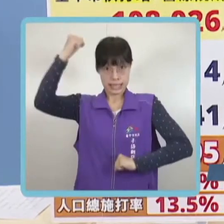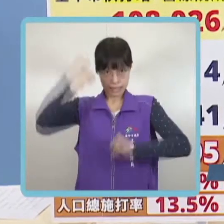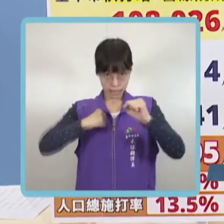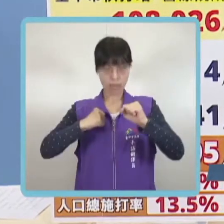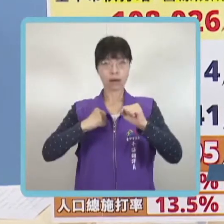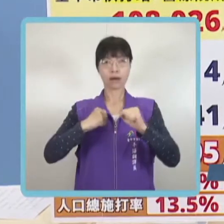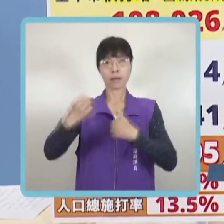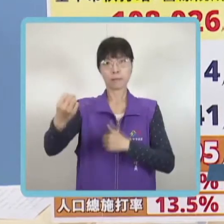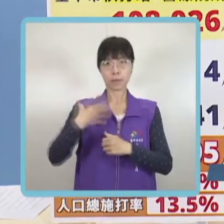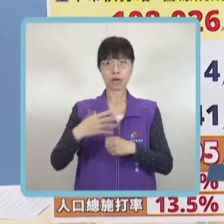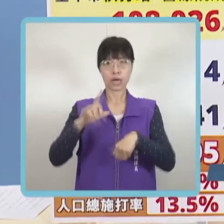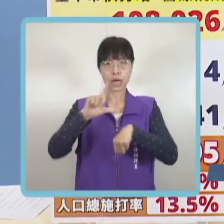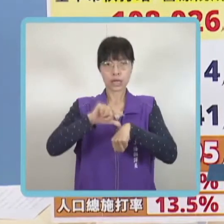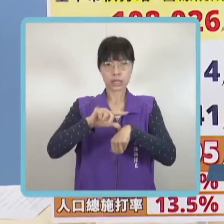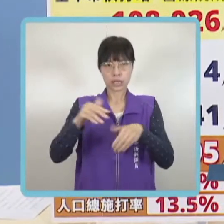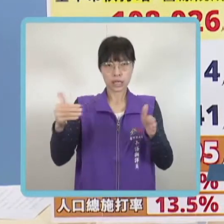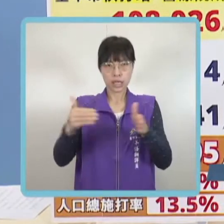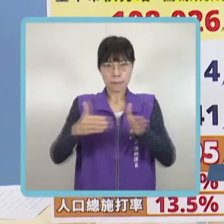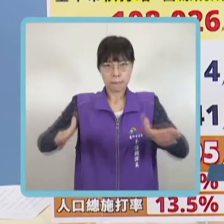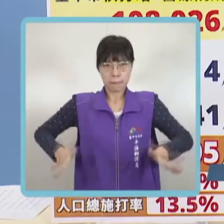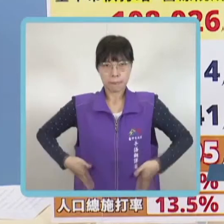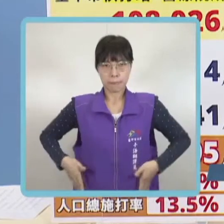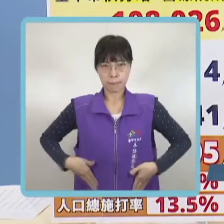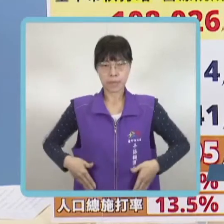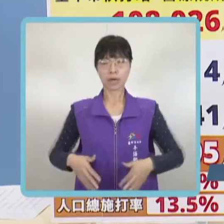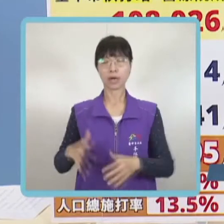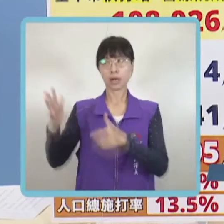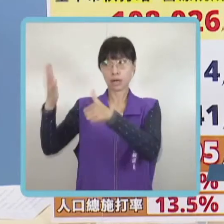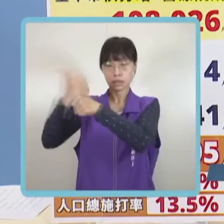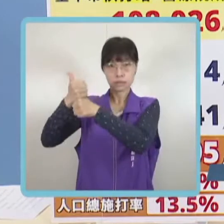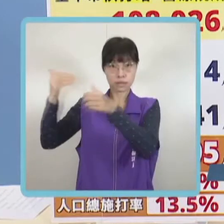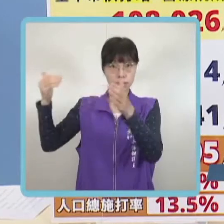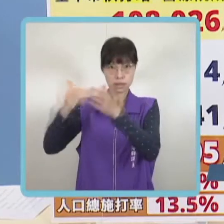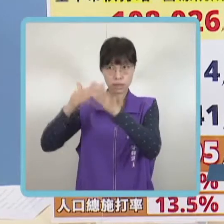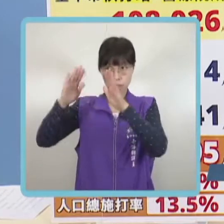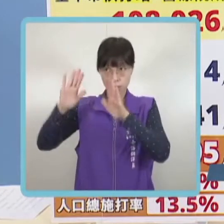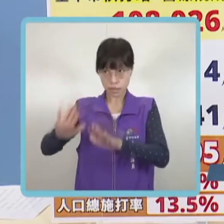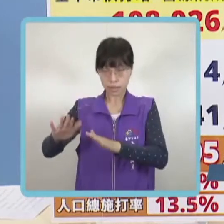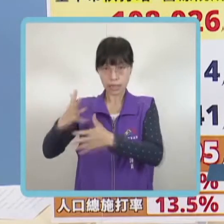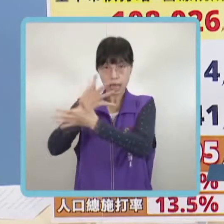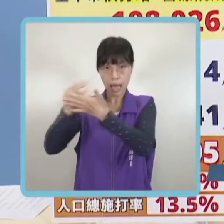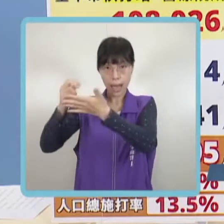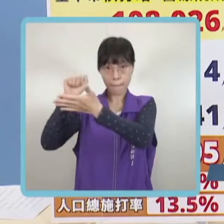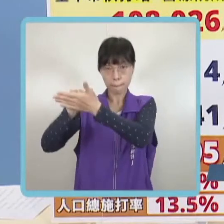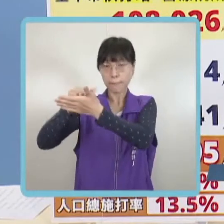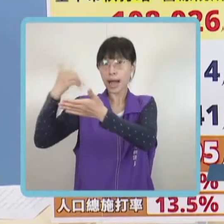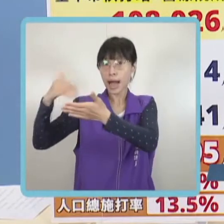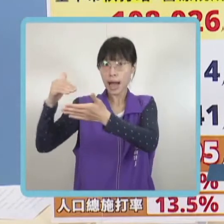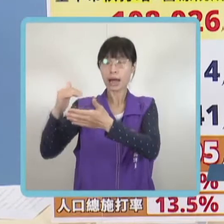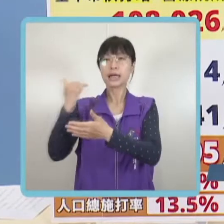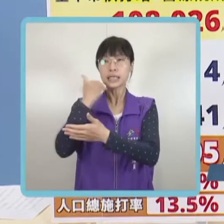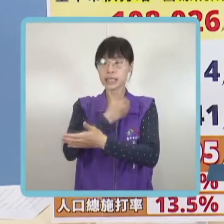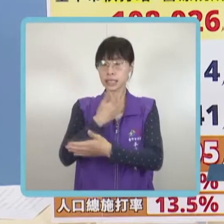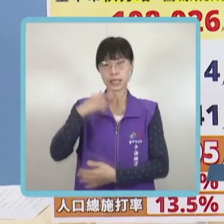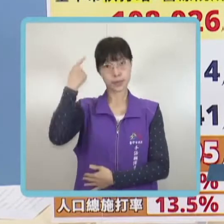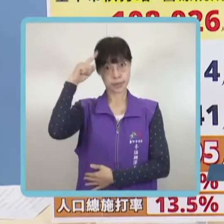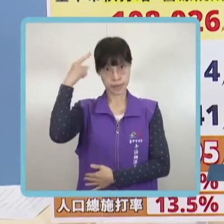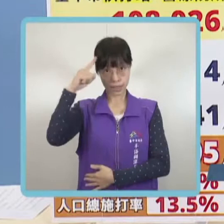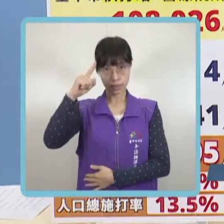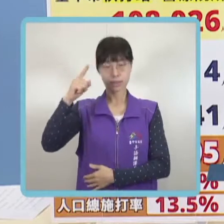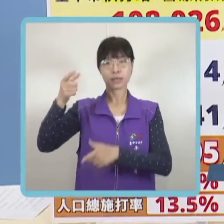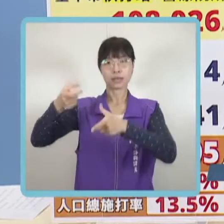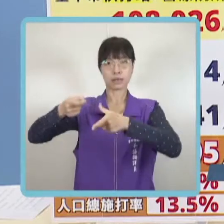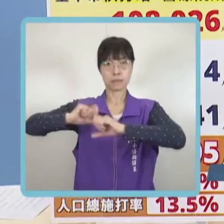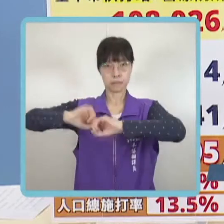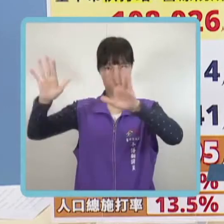报。那因为时间都很短所以中央现在还没有列案号，那预计明天才会公布。